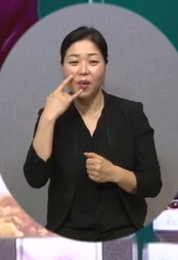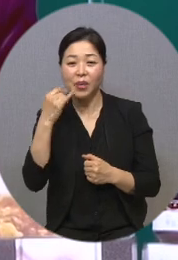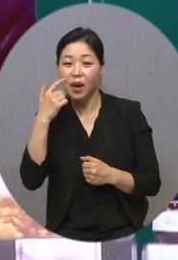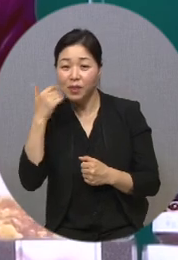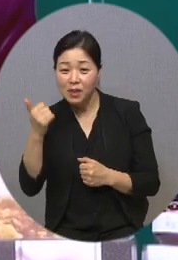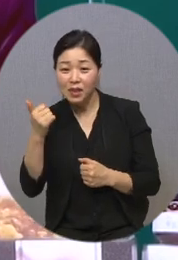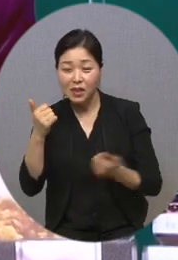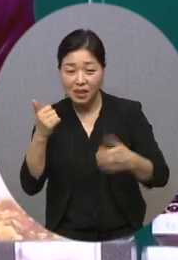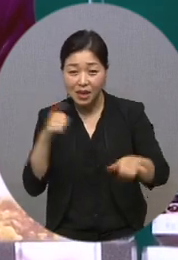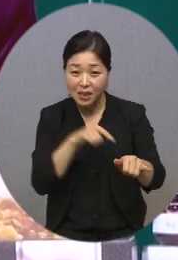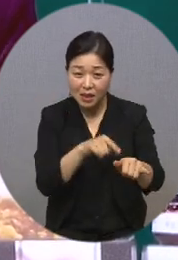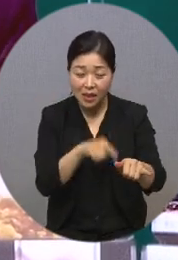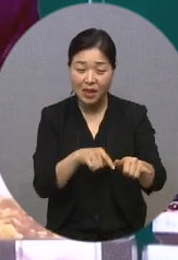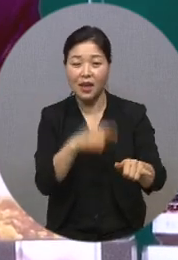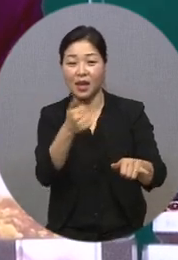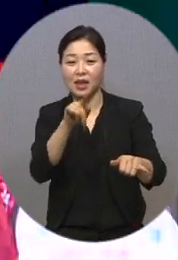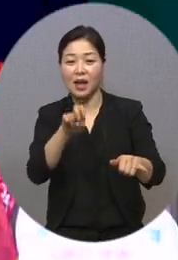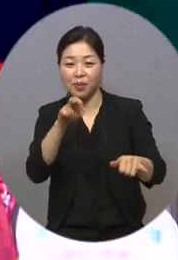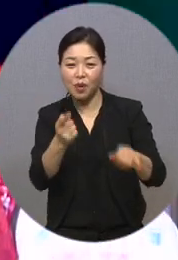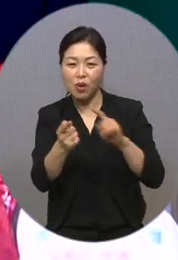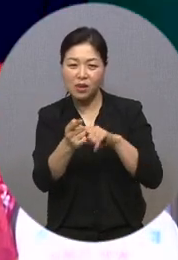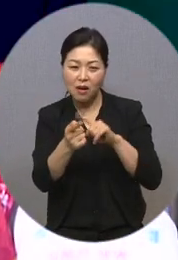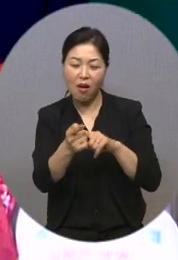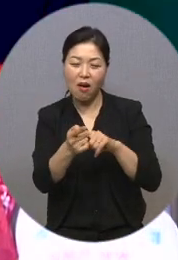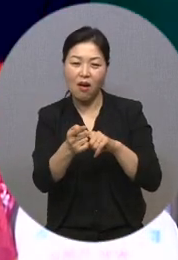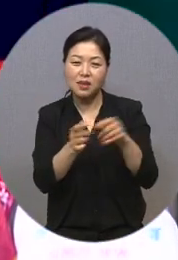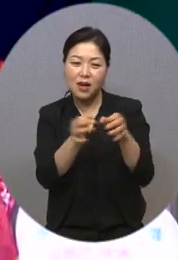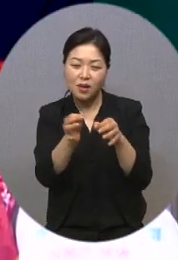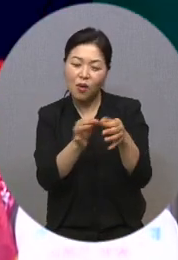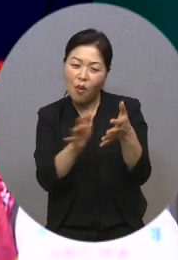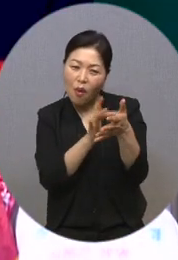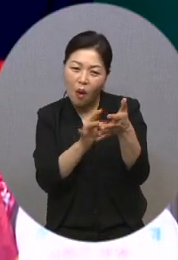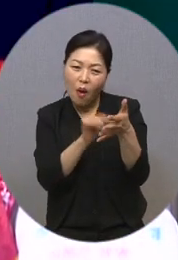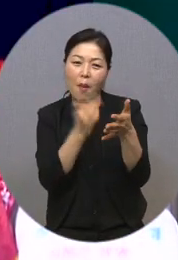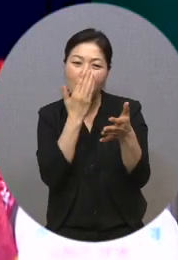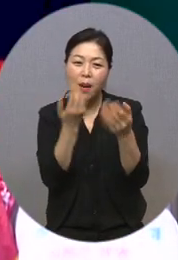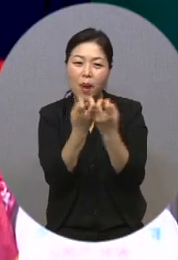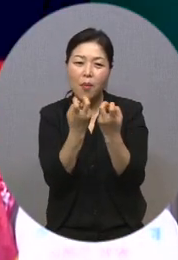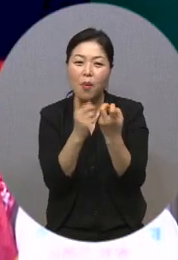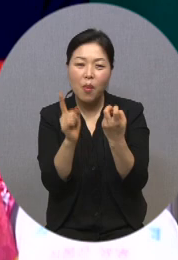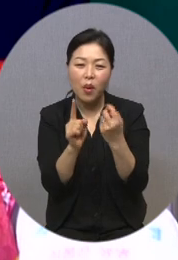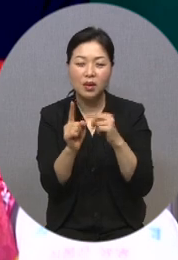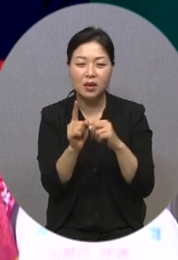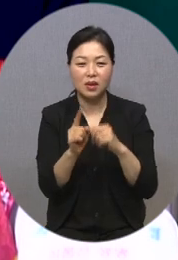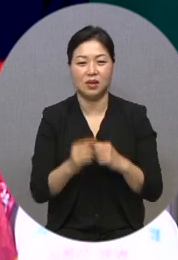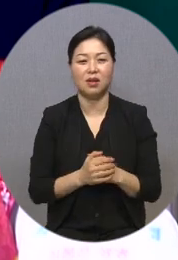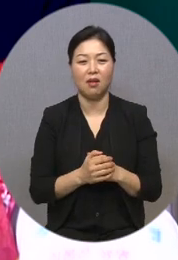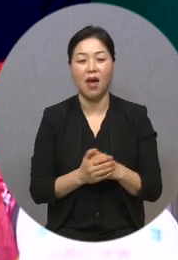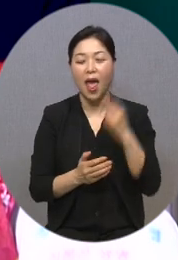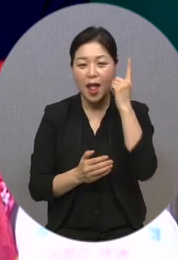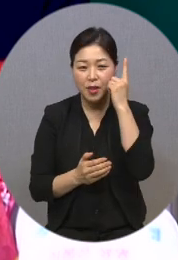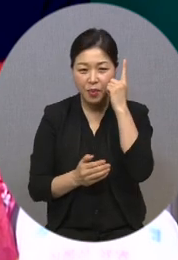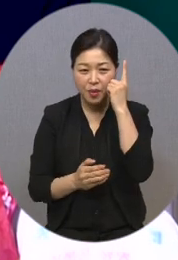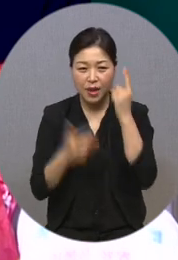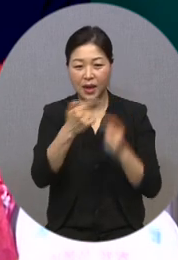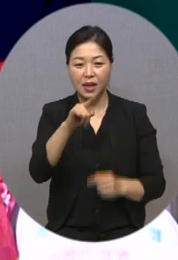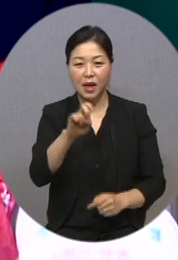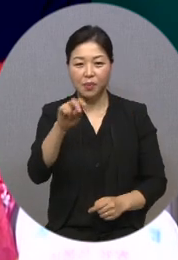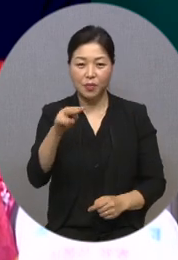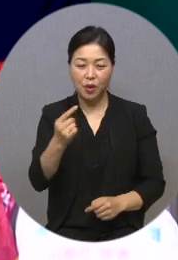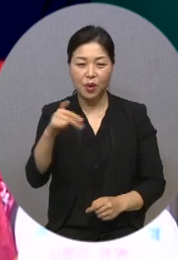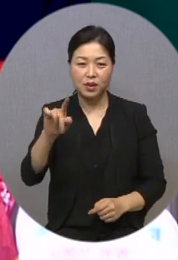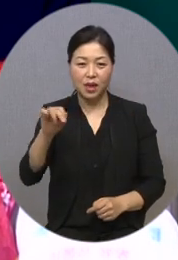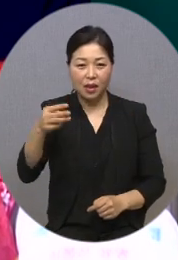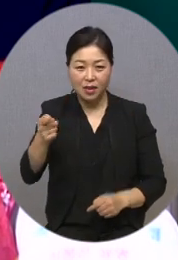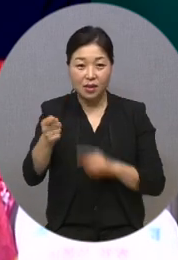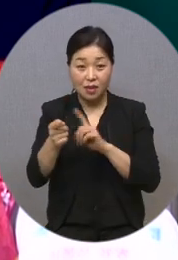야야 남도장터 어떻게 가냐 그러면 자식들이 핸드폰에 이렇게 남도장터 써줄 거예요. 그게 바로 요 물건들을 살